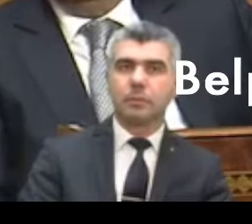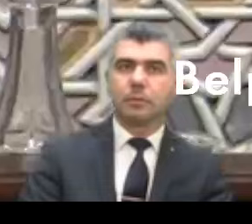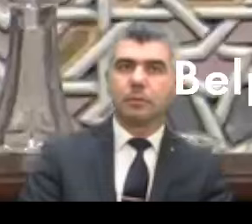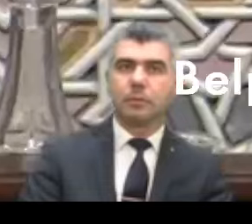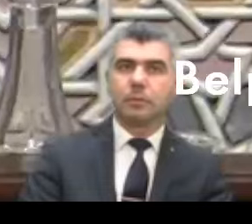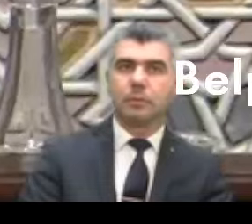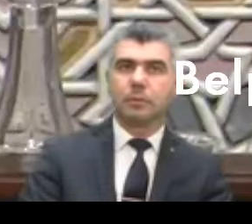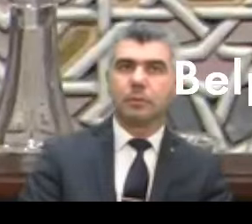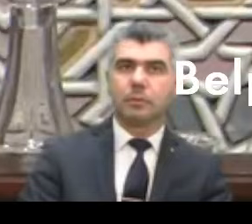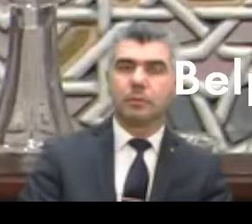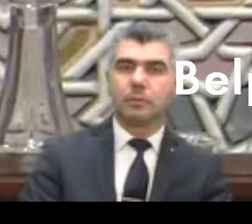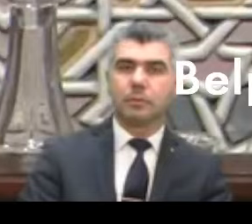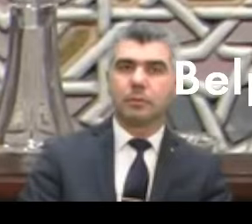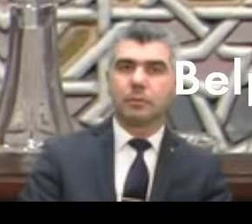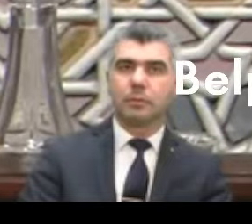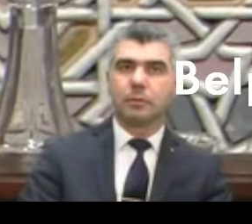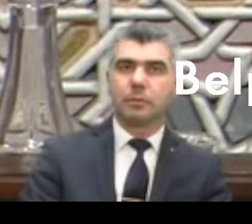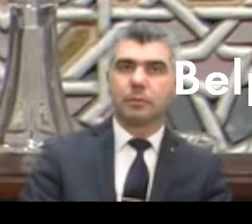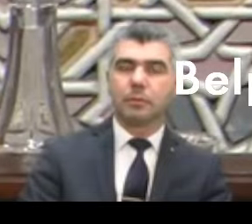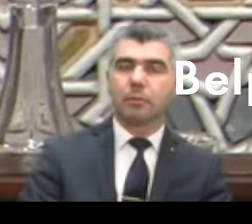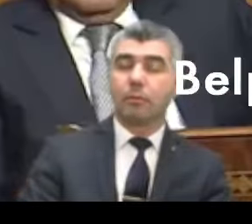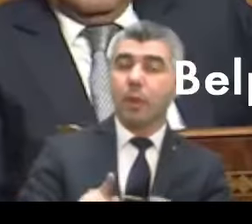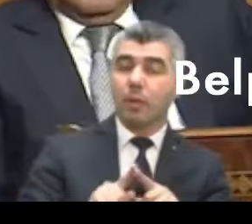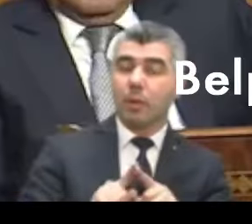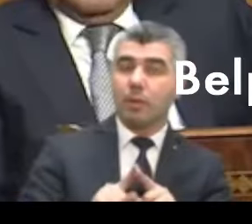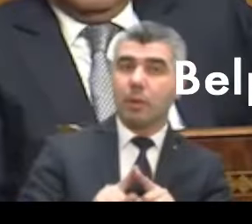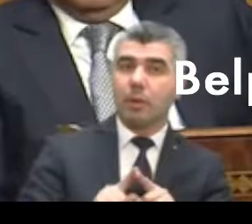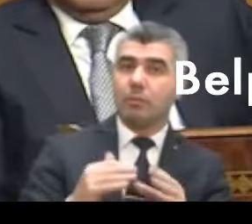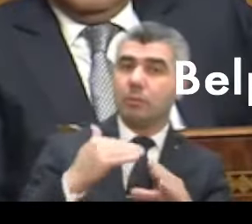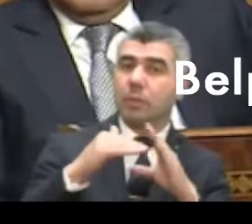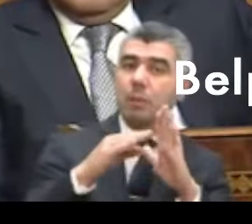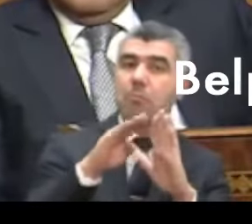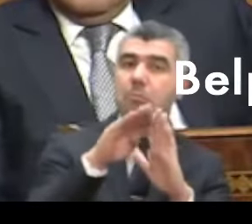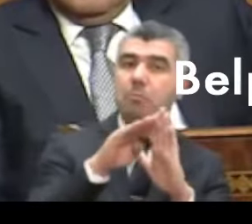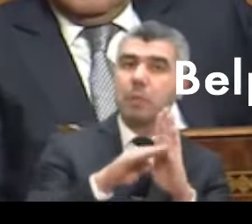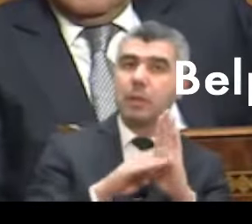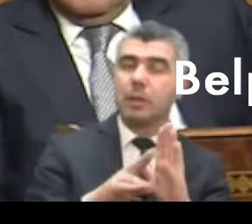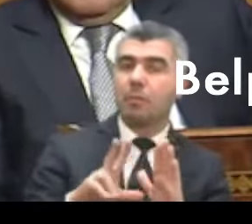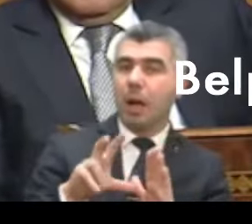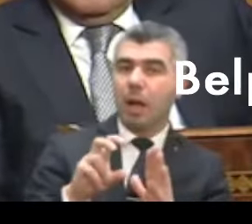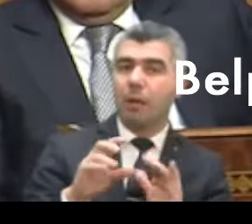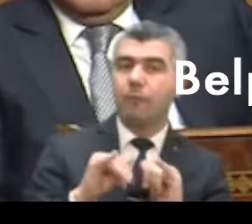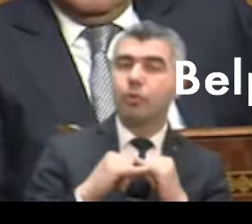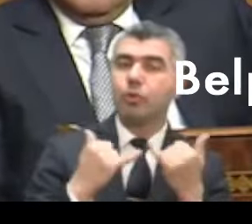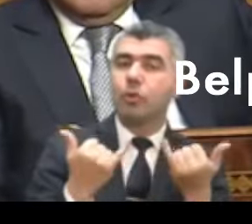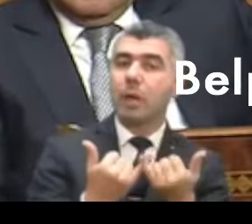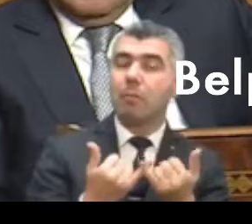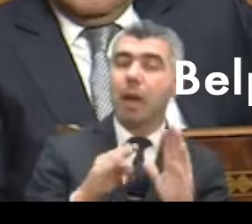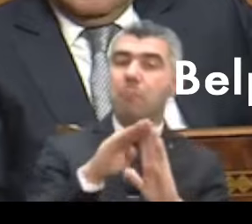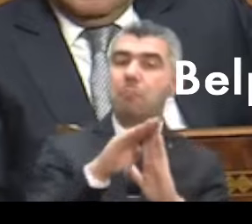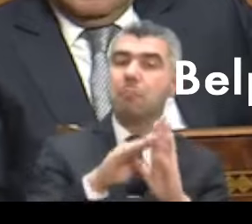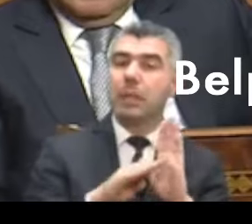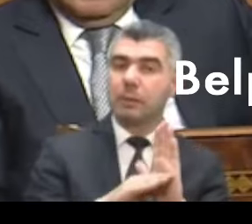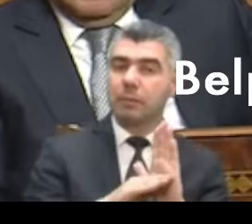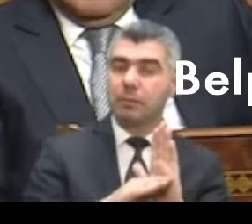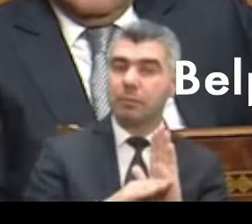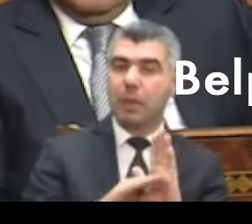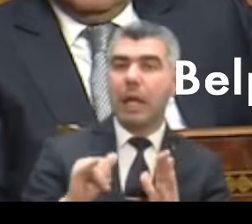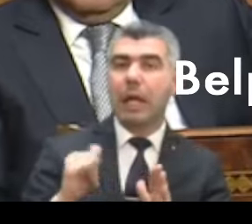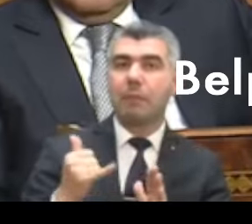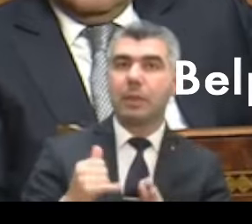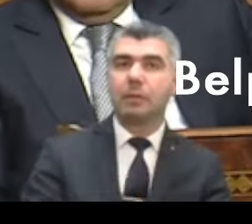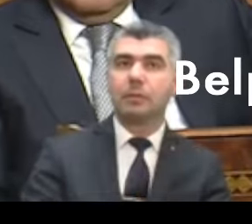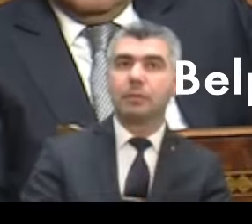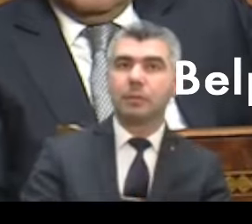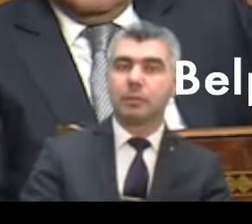تفضل تانه انه سيحال على المكتب عارفين الاجتماع ديال المكتب الليدار نهار